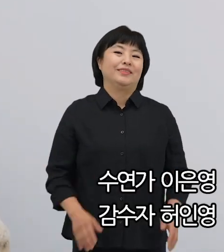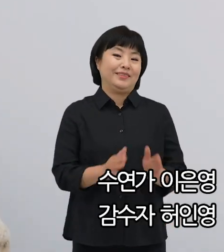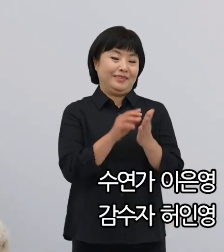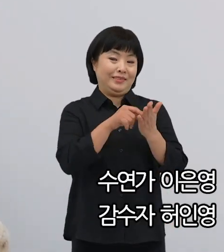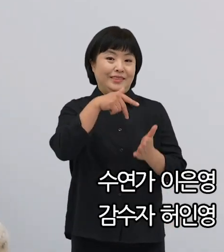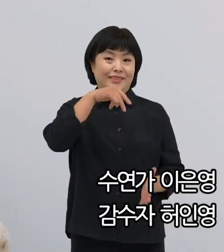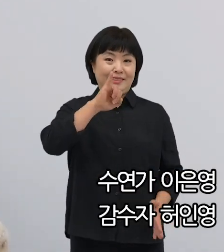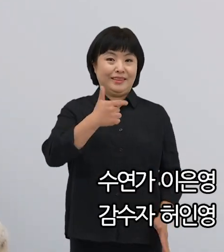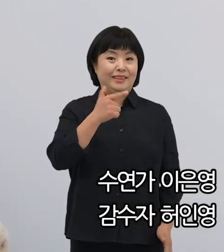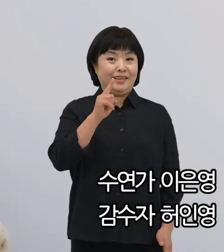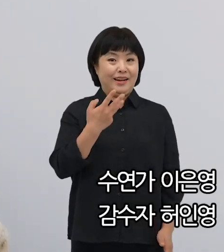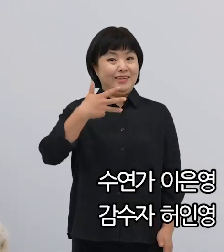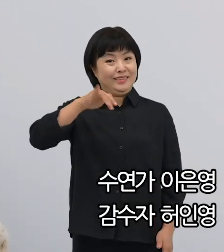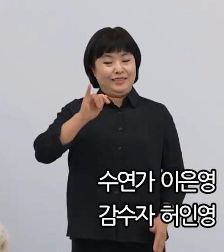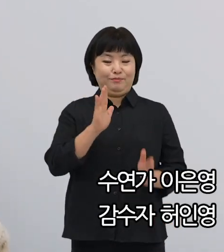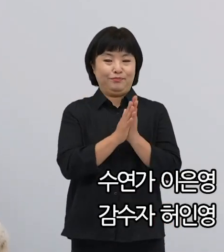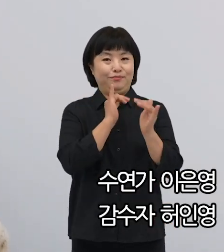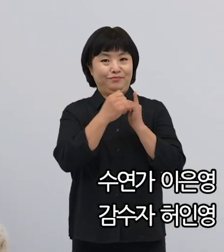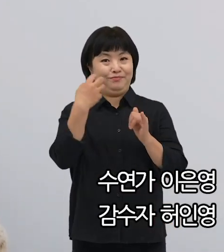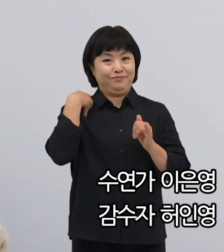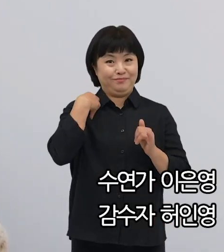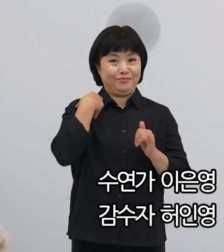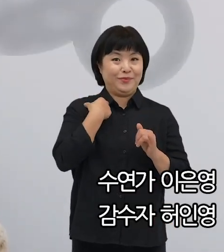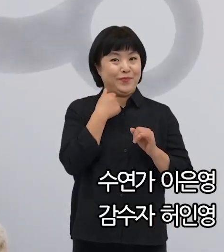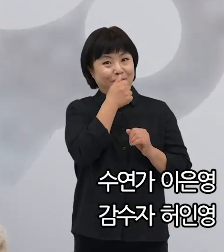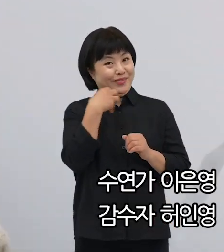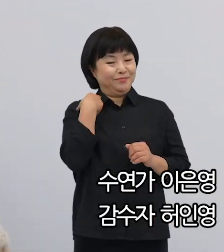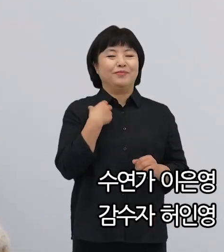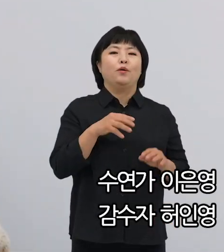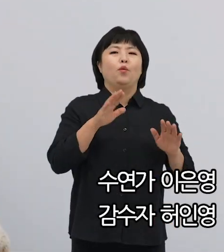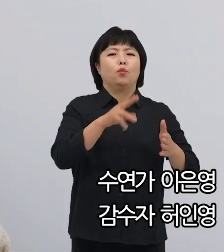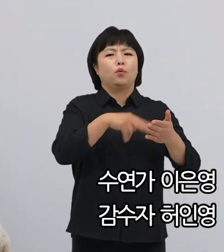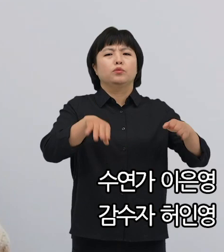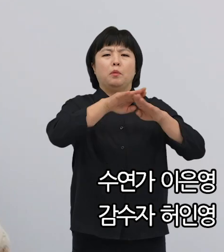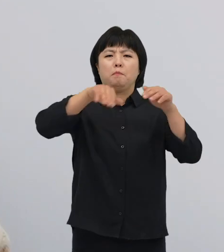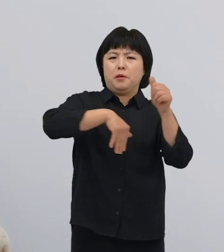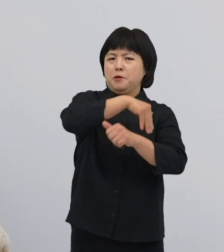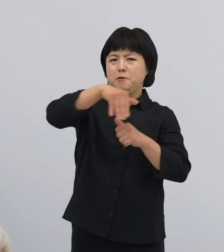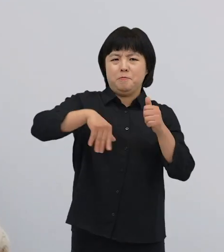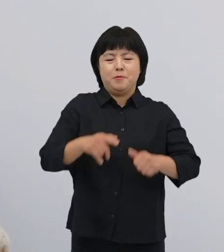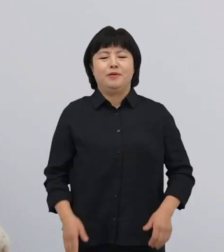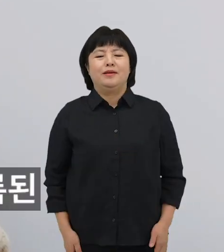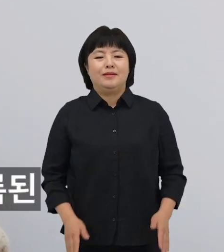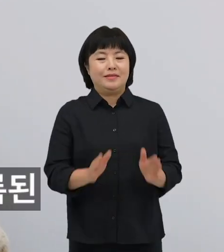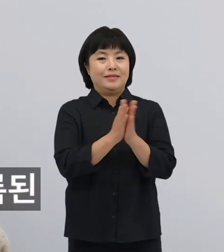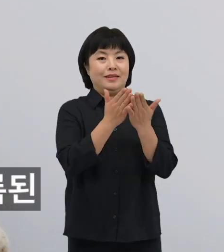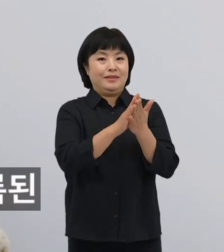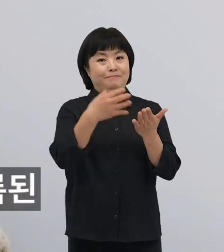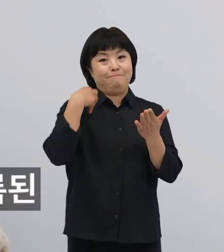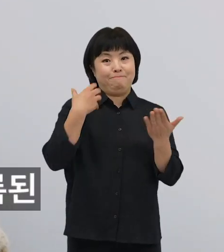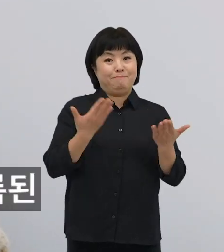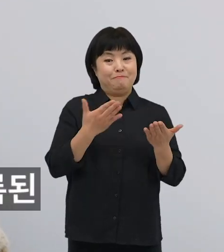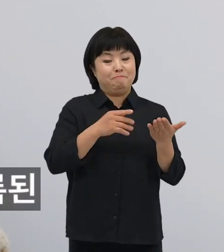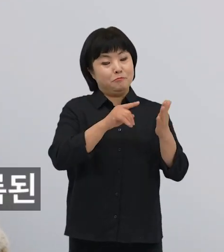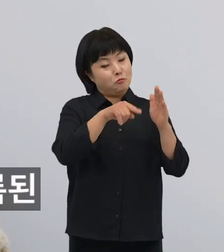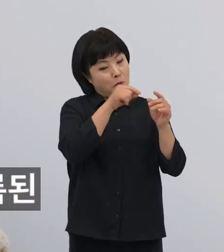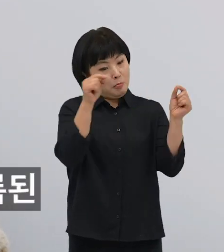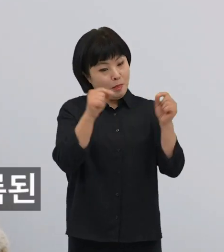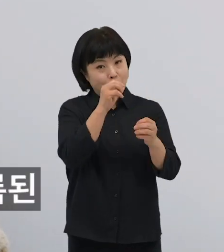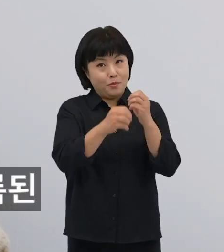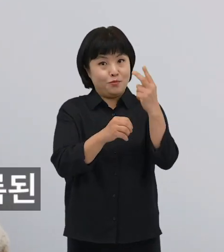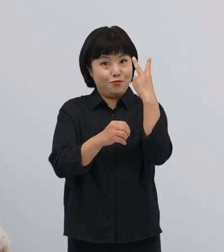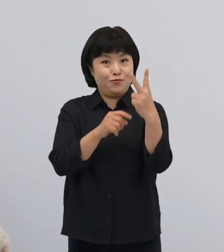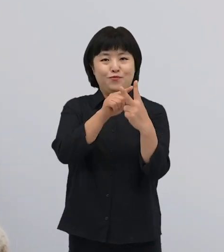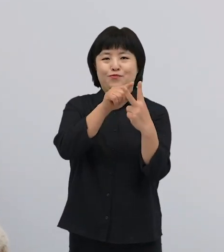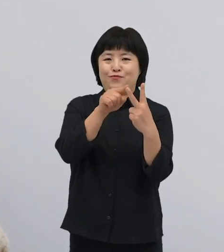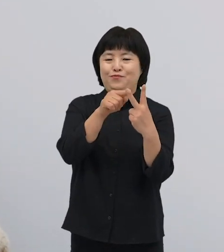안녕하세요. 사서 진날치의 북리뷰 사서옹아리입니다. 오늘은 도서관을 배경으로 사서가 등장하는 단편 소설이